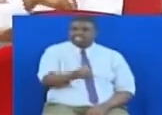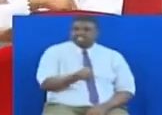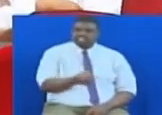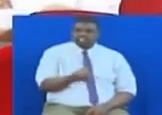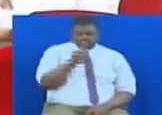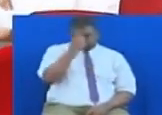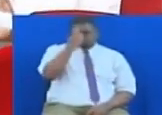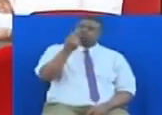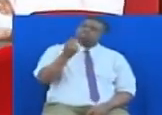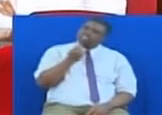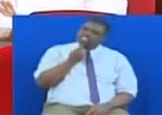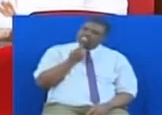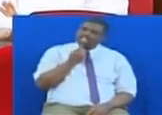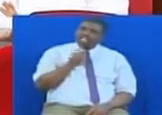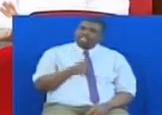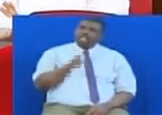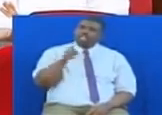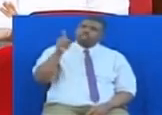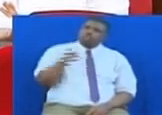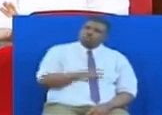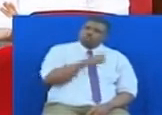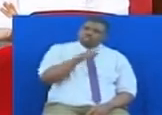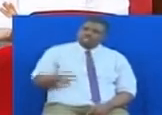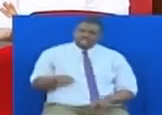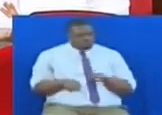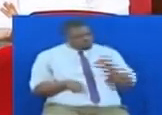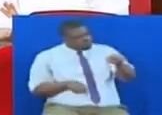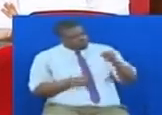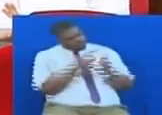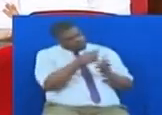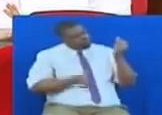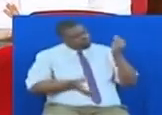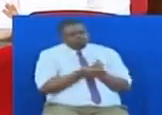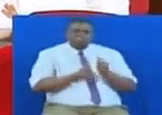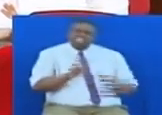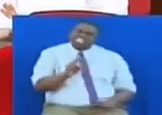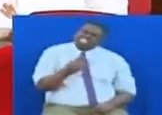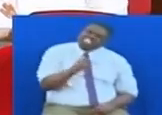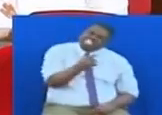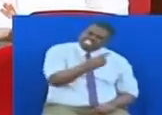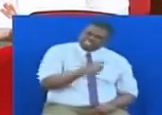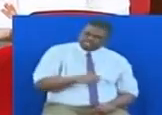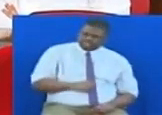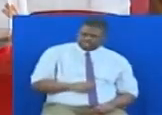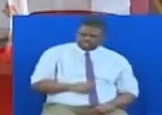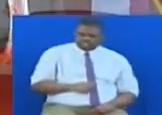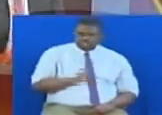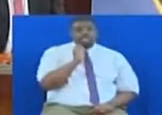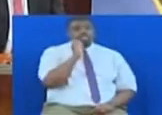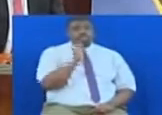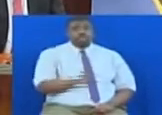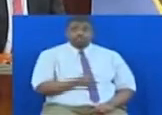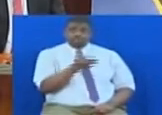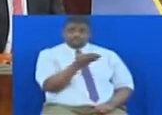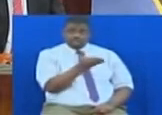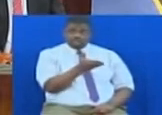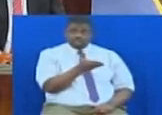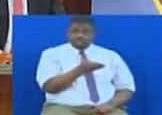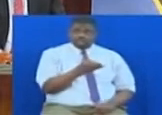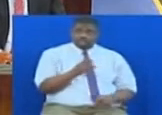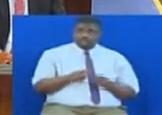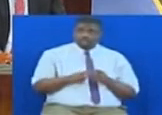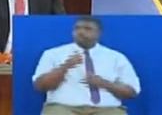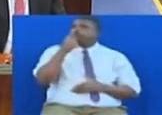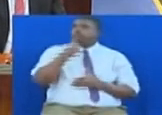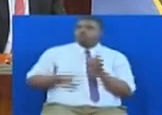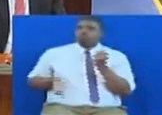Unajiuliza, hivi kosa la huyu mtu ni nini? Mheshimiwa spika, Mheshimiwa Rais Magufuli hana